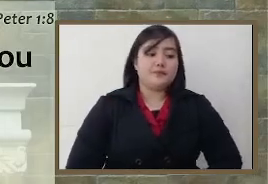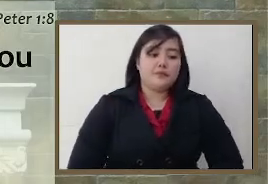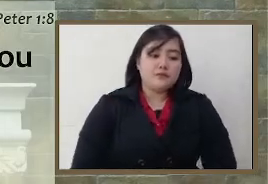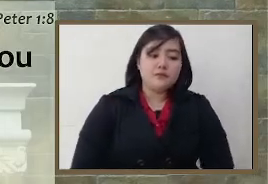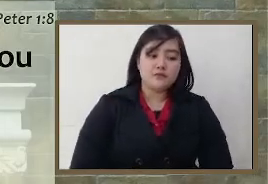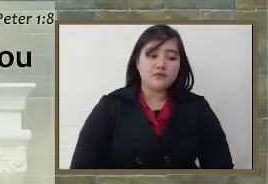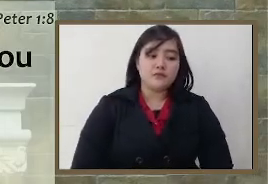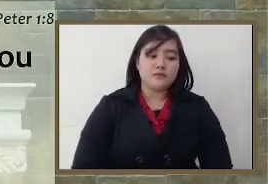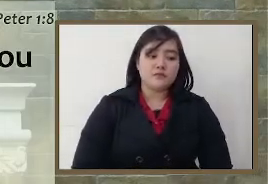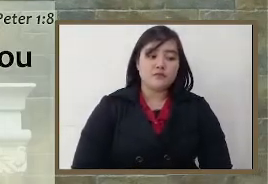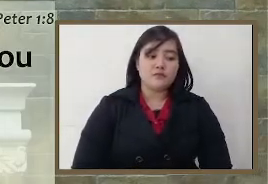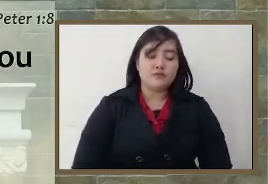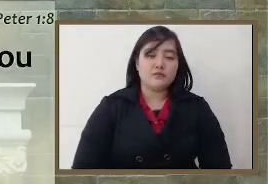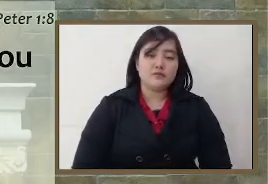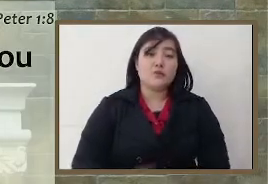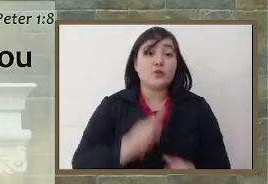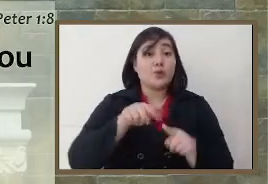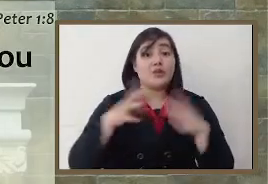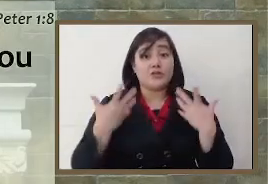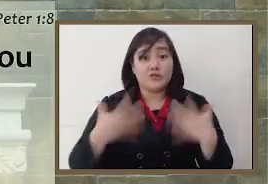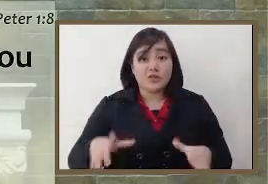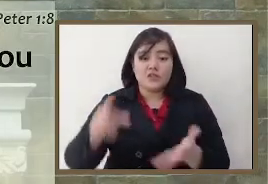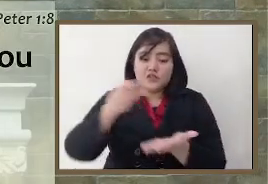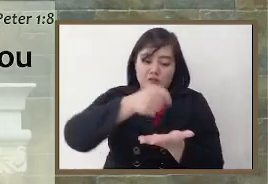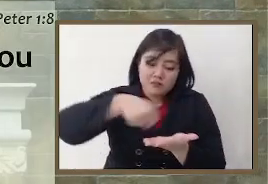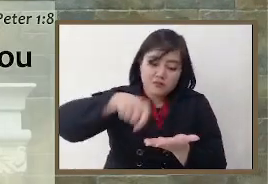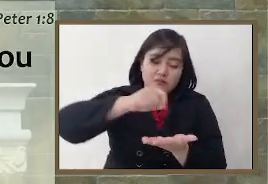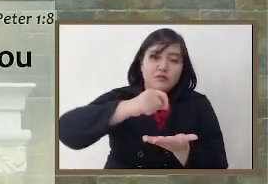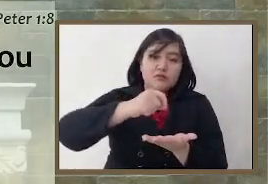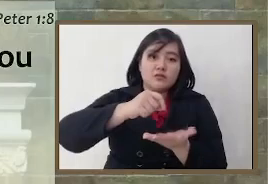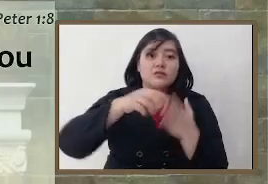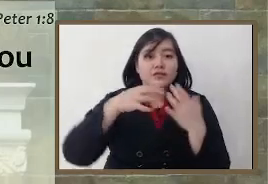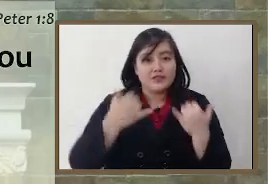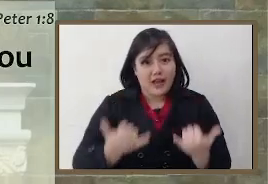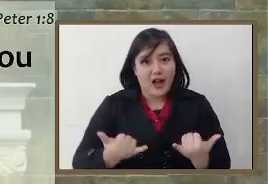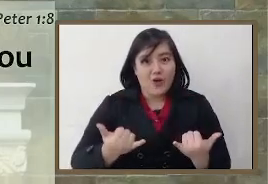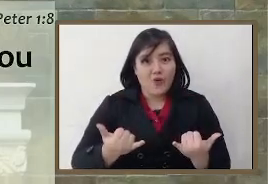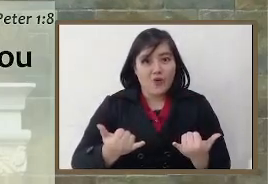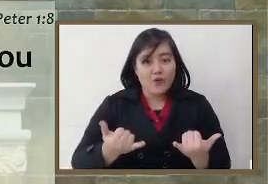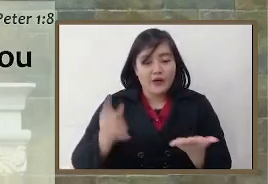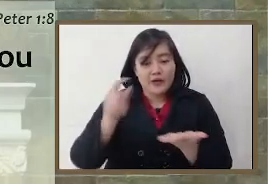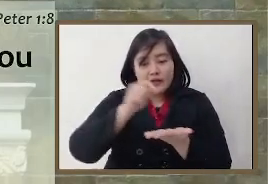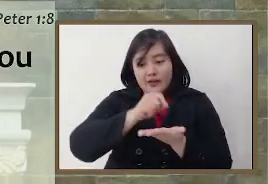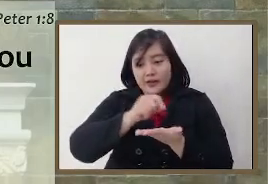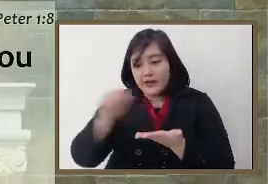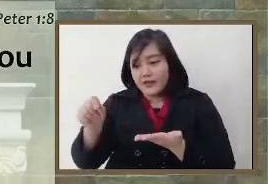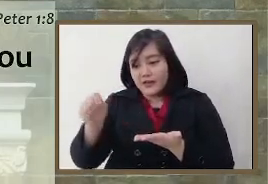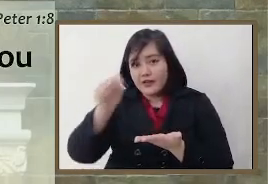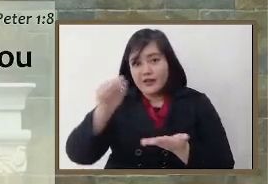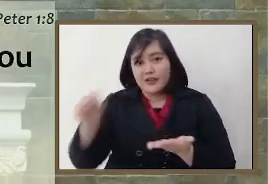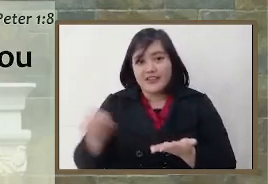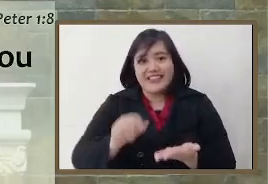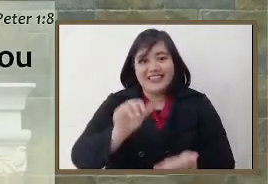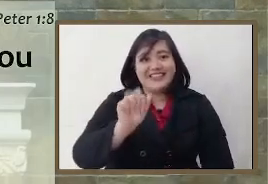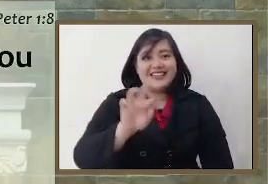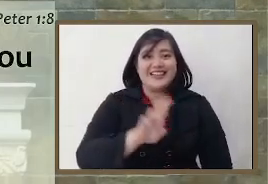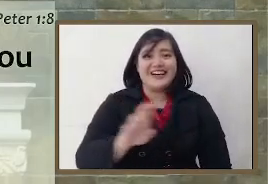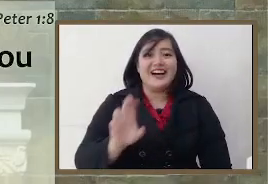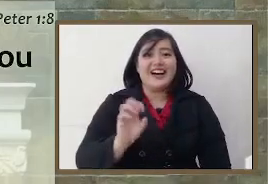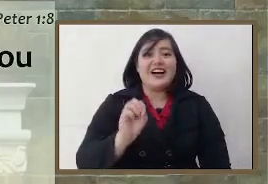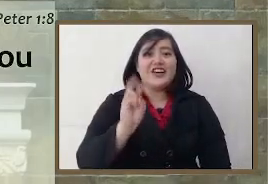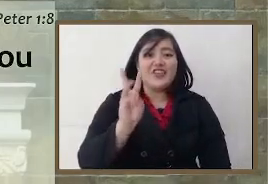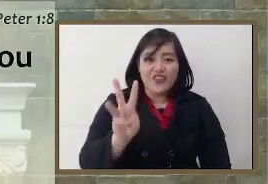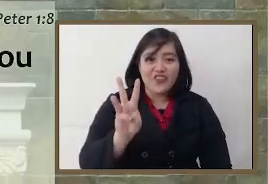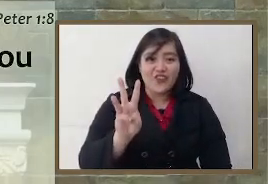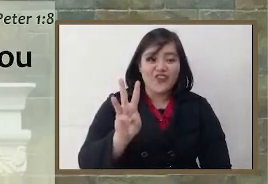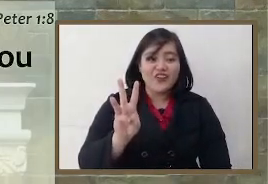pagka nabilugan nyo na yan, gumawa kayo ngayon ng arrow or guhit. Tapos sa dulo, may parang